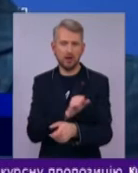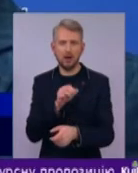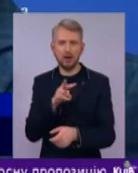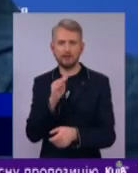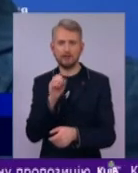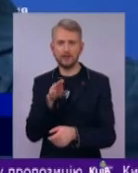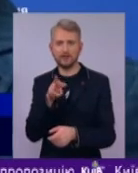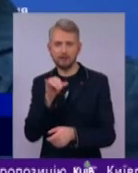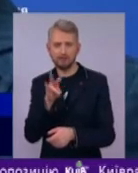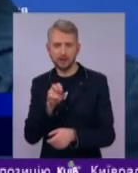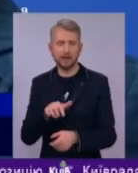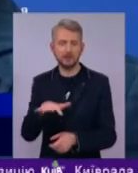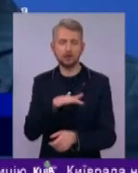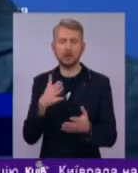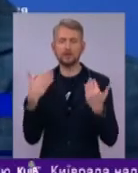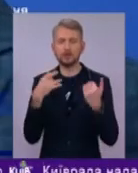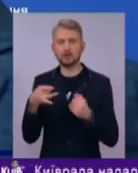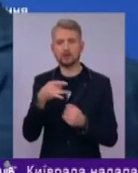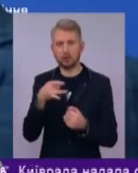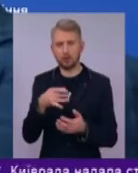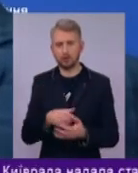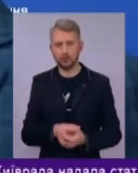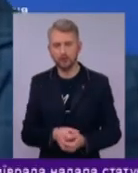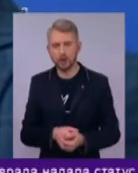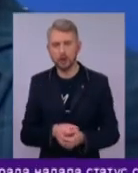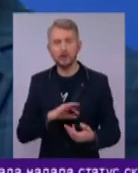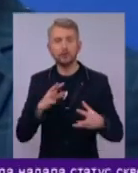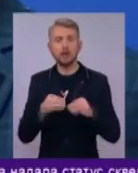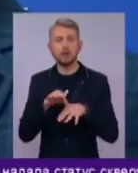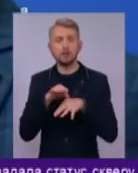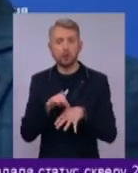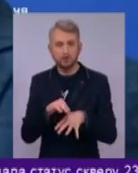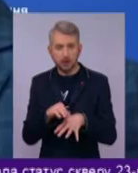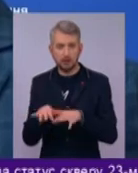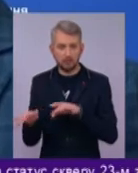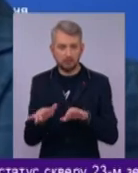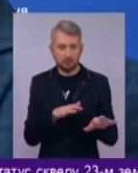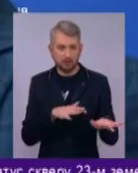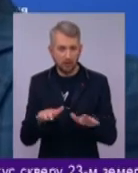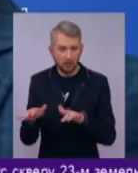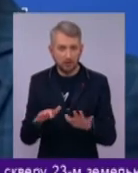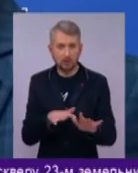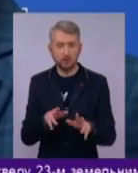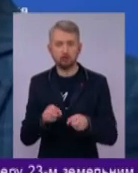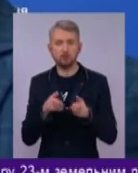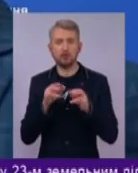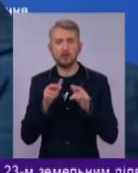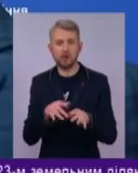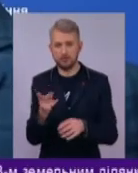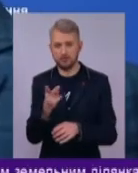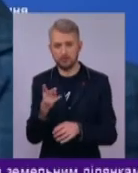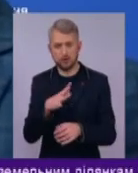амфетамін на території Святошинського району міста Києва. В результаті проведення оперативно-розшукових заходів злочинна діяльність фігурантів